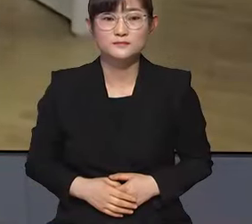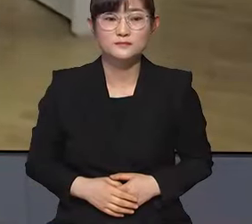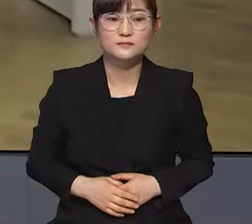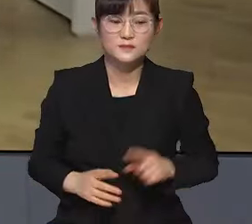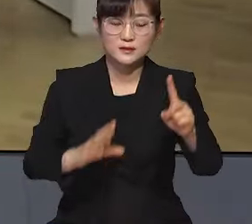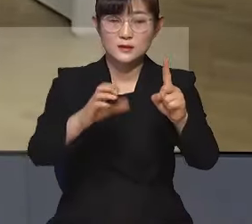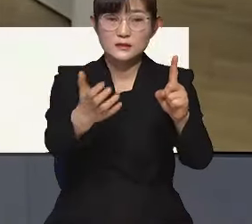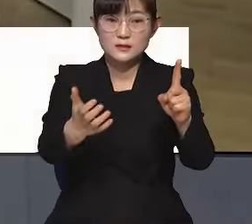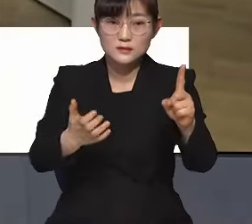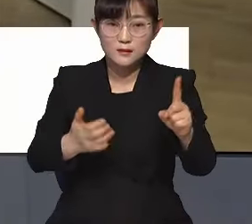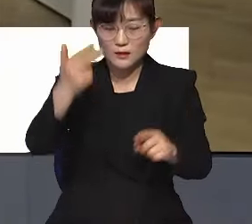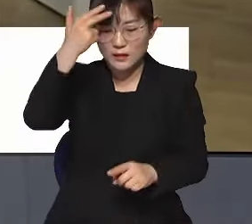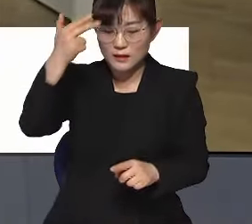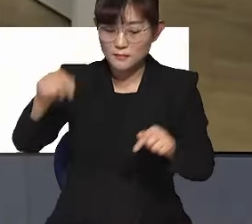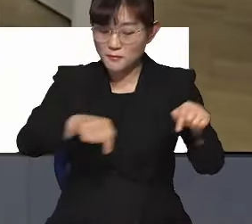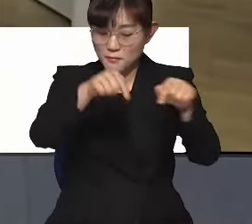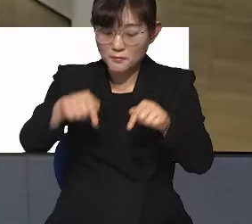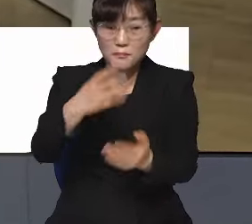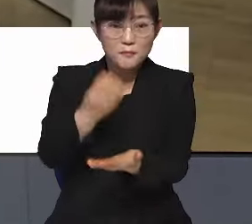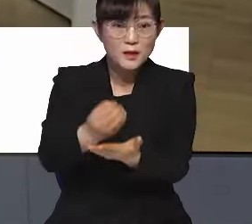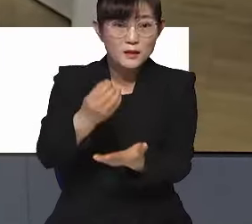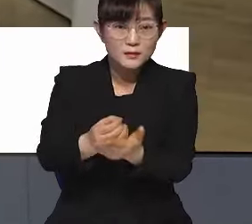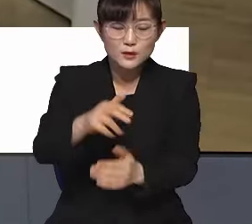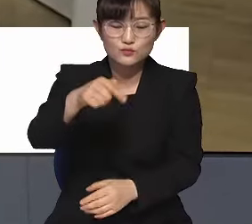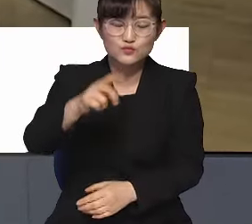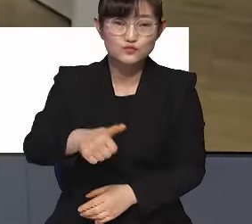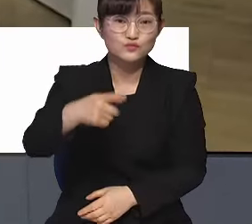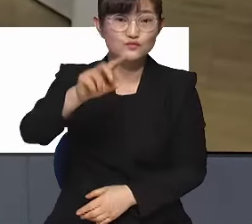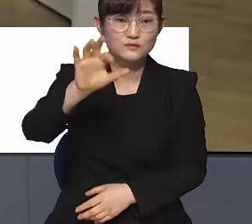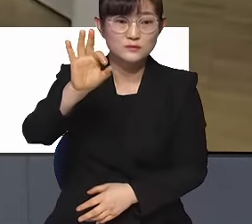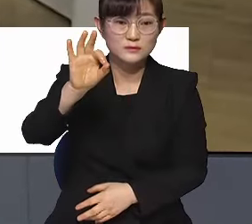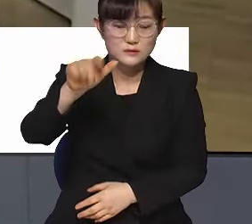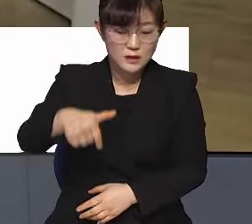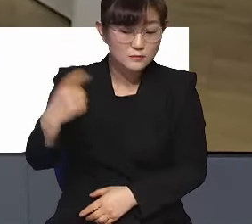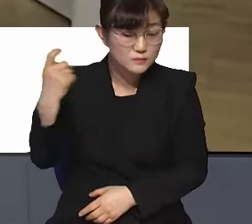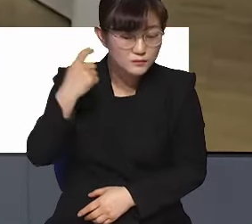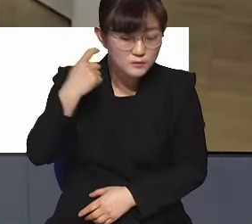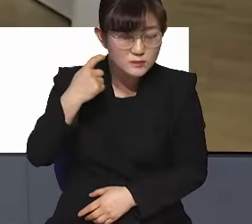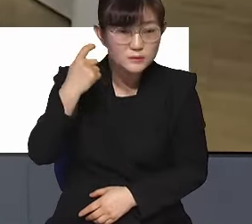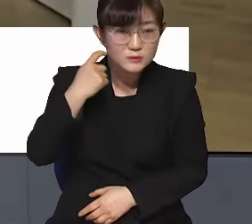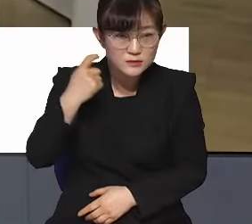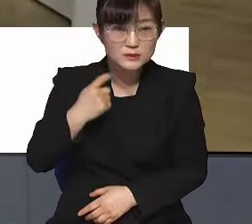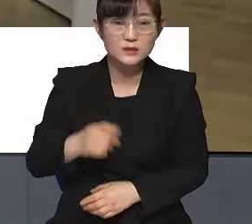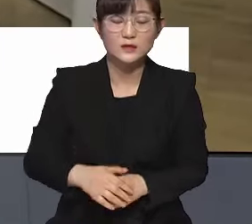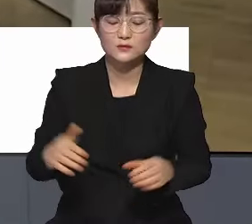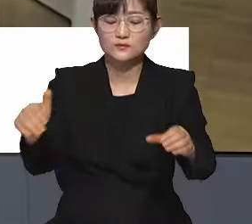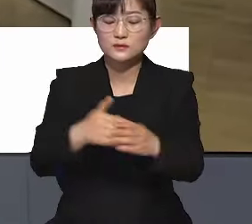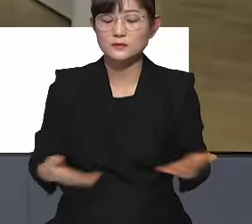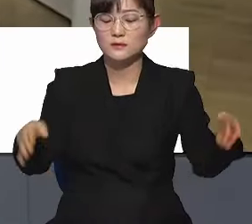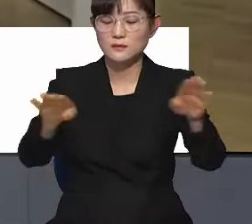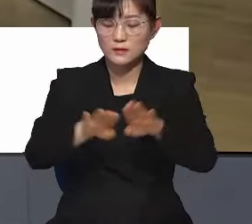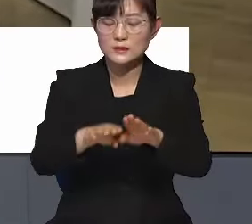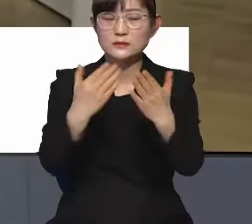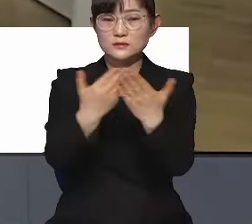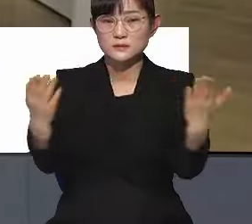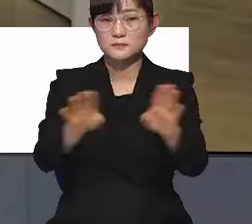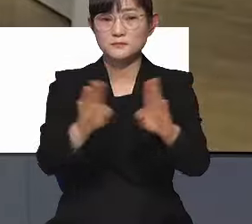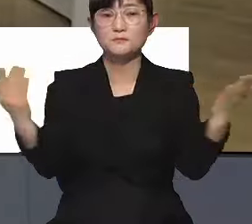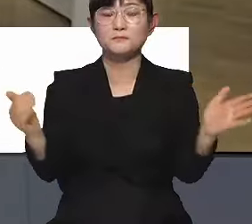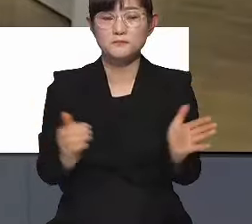1세기 전 옛 음반에 담긴 국악의 선율을 감상할 수 있는 이색 전시가 국립 아시아 문화전당에서 막을